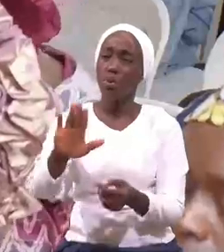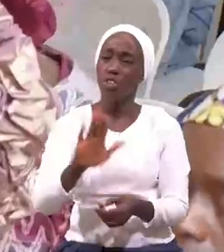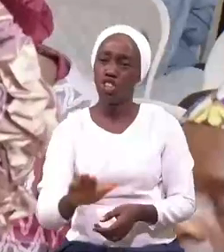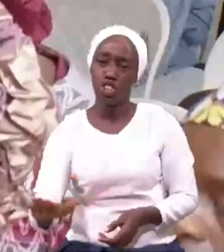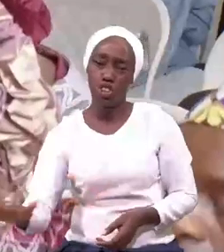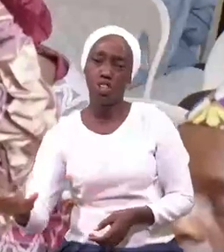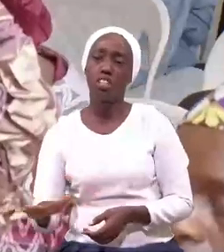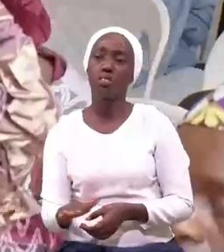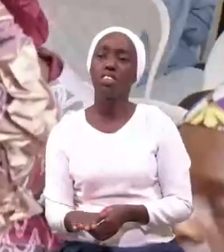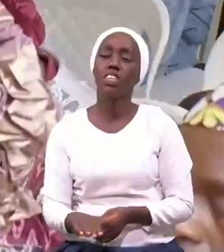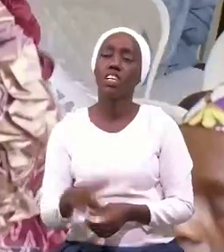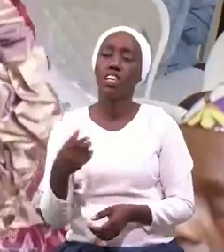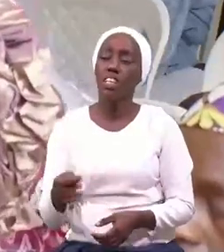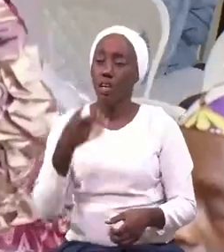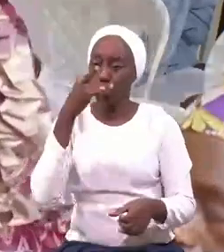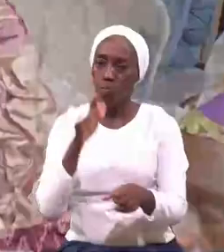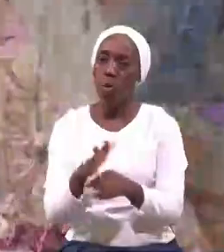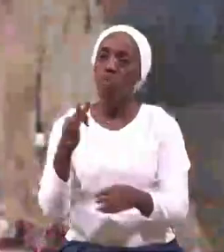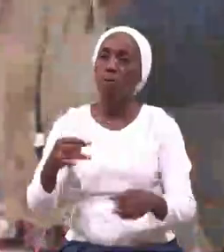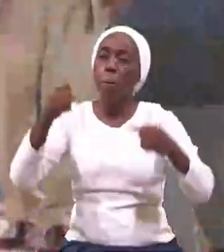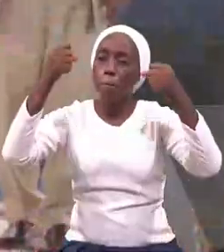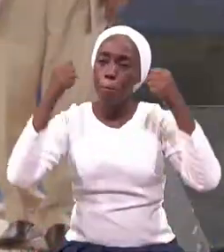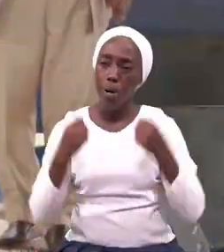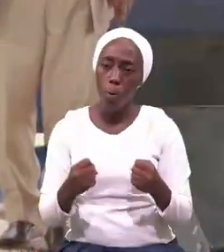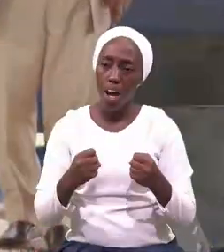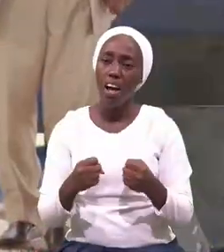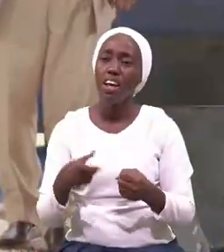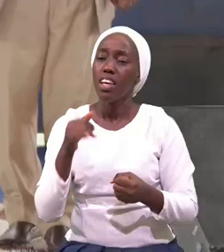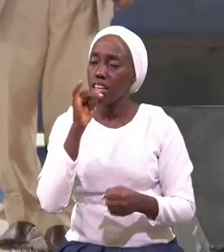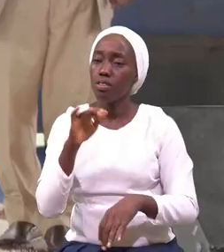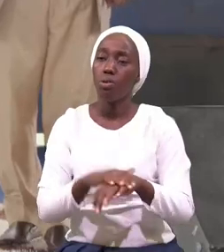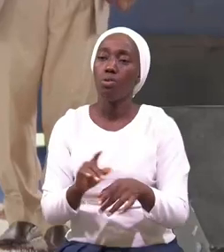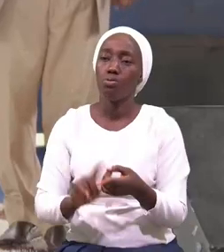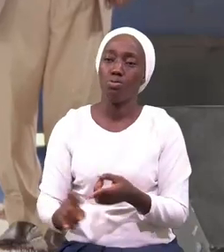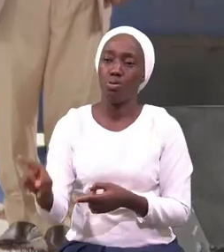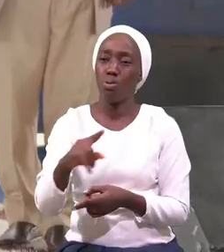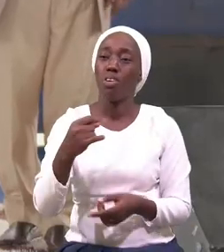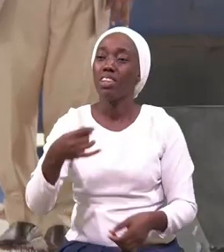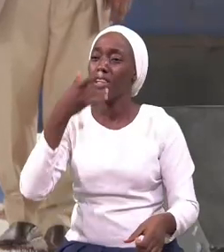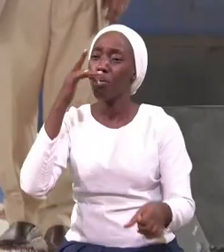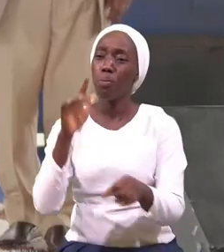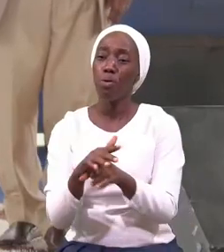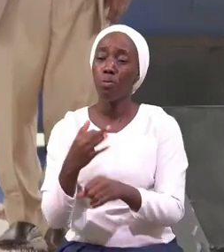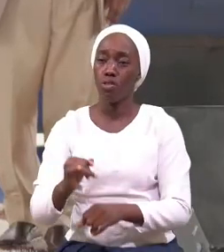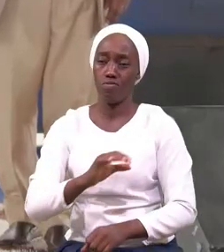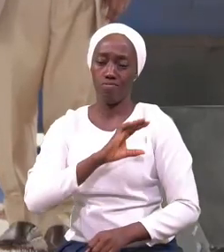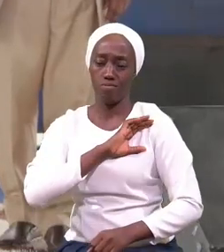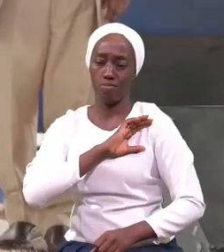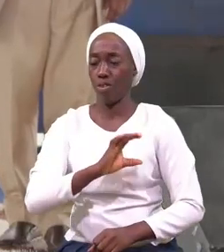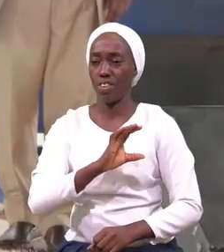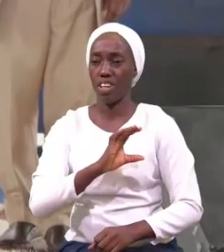enfants, la promesse de la puissance est pour vous. La promesse de la